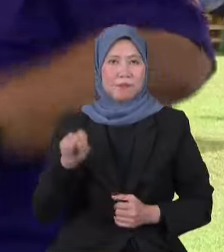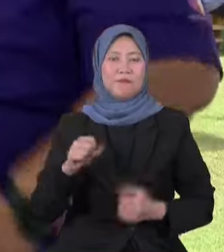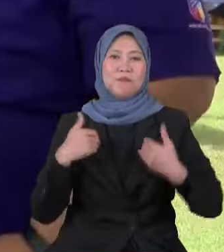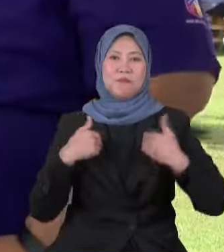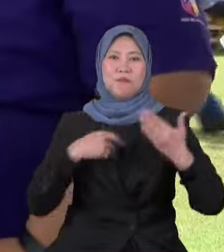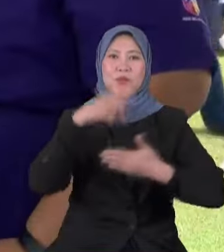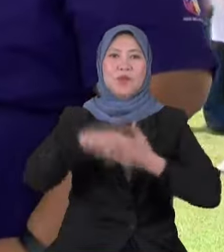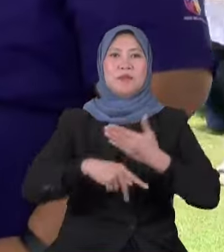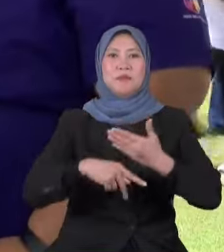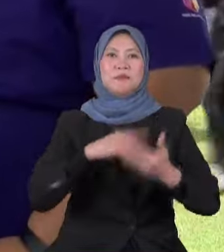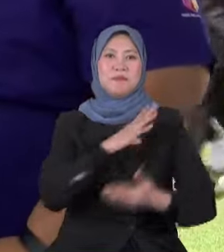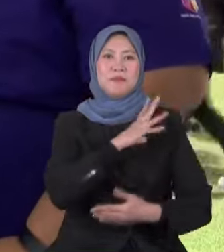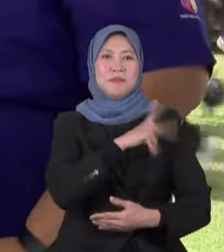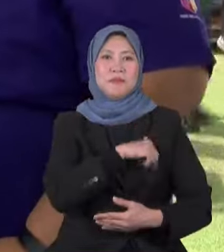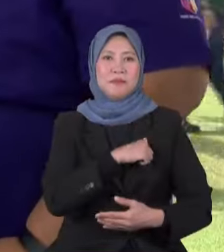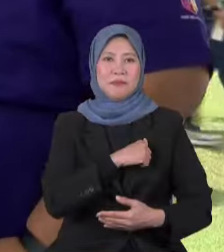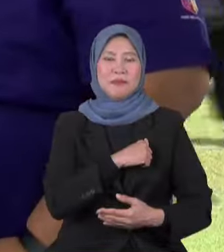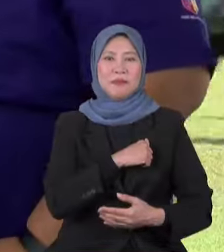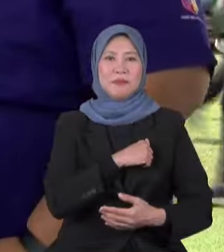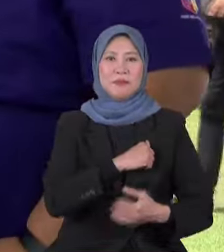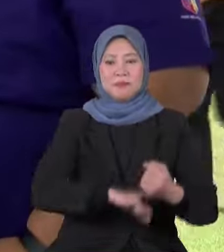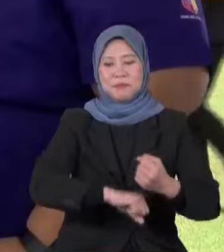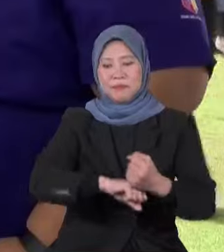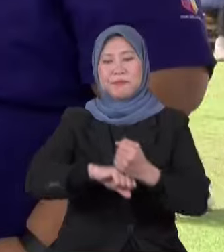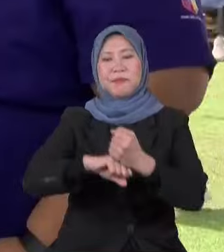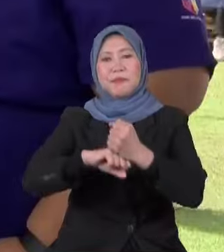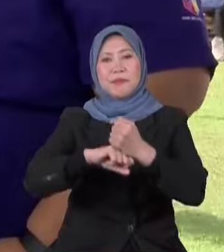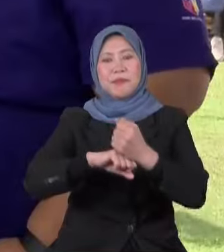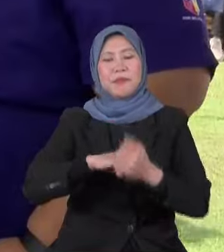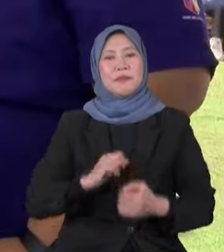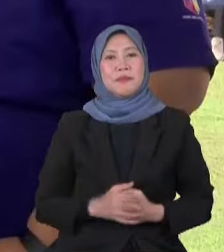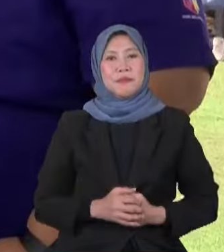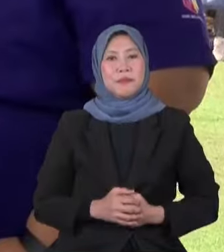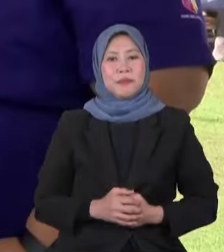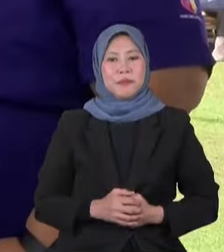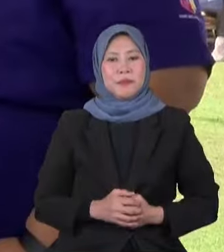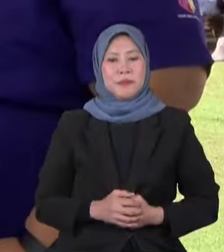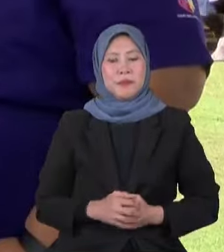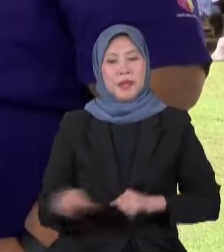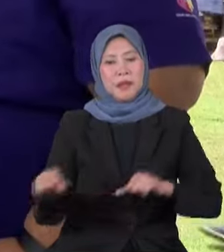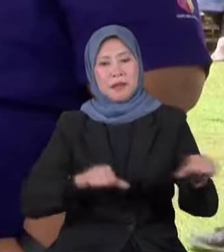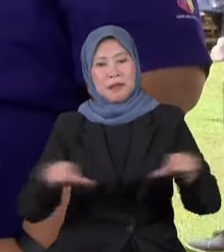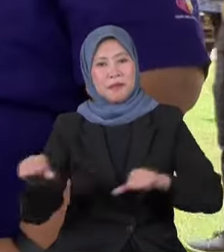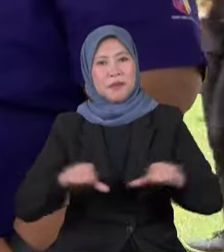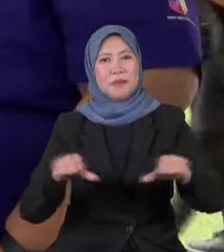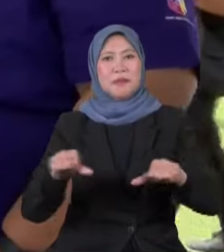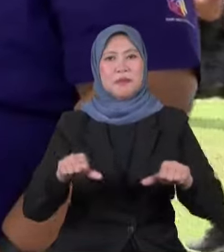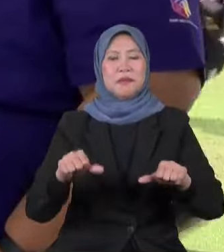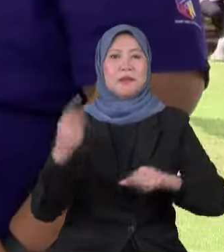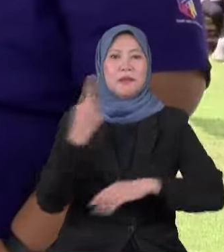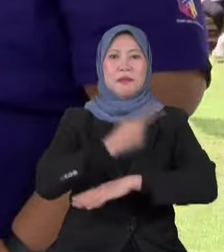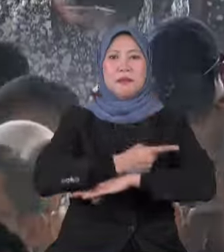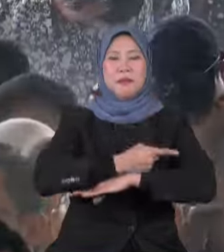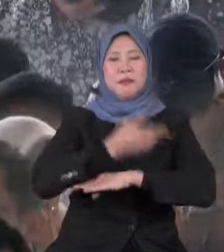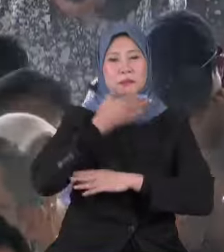lah, yang untuk makluman hadirin lah, bahawa program pengisian aktiviti Hari Belia Negara peringkat